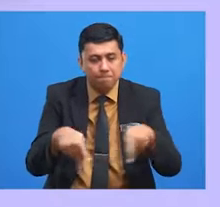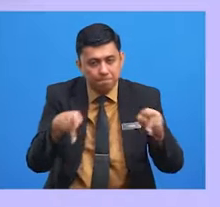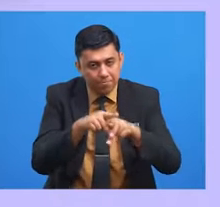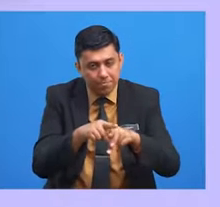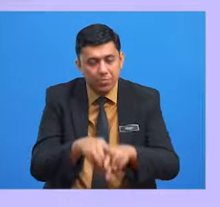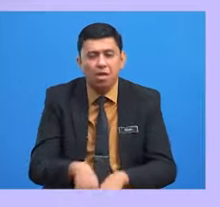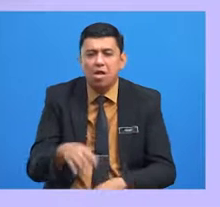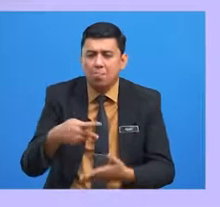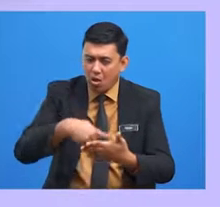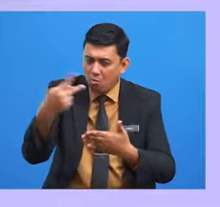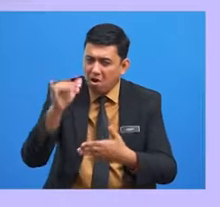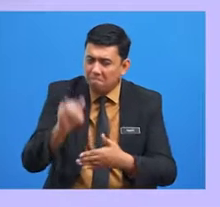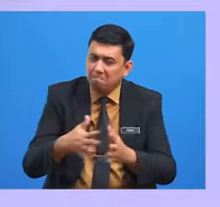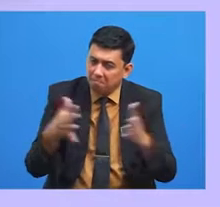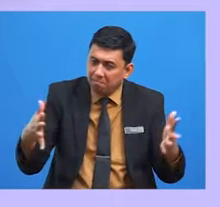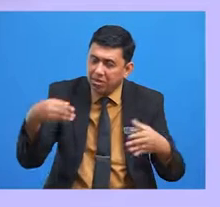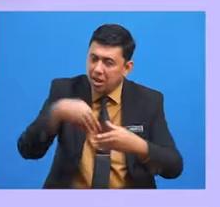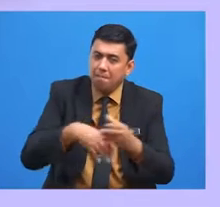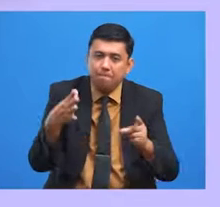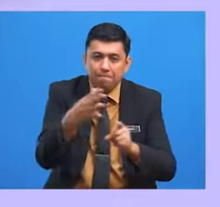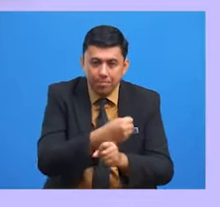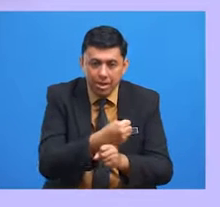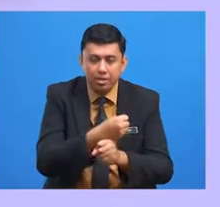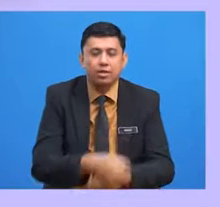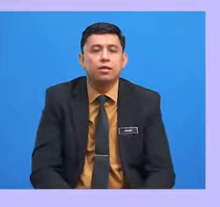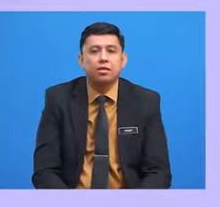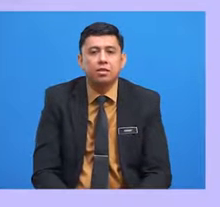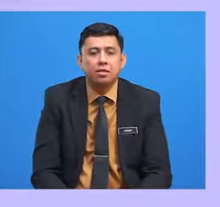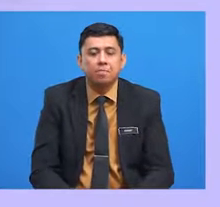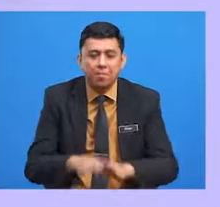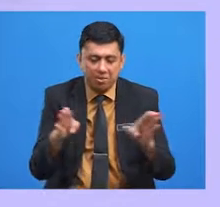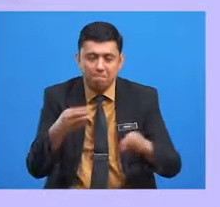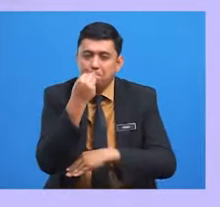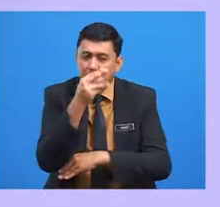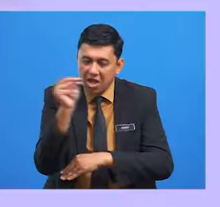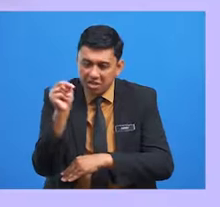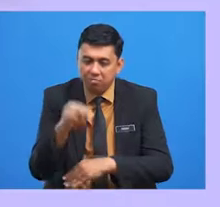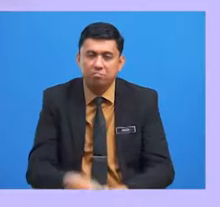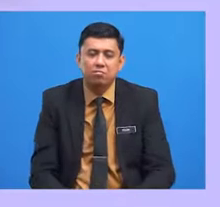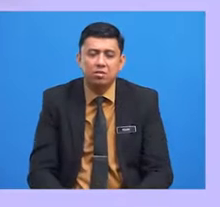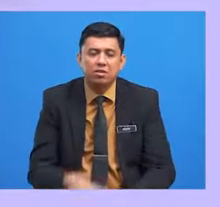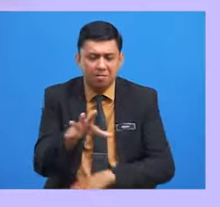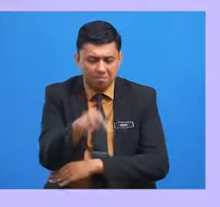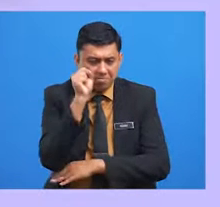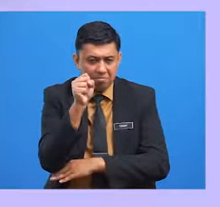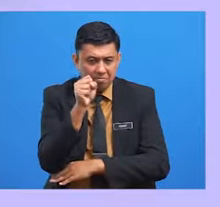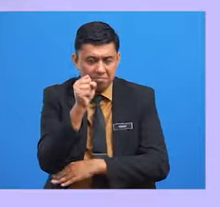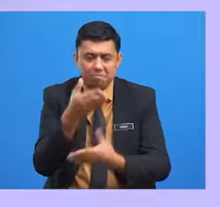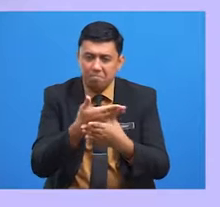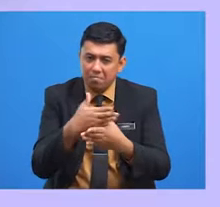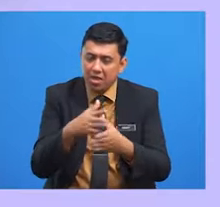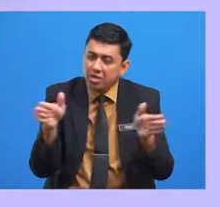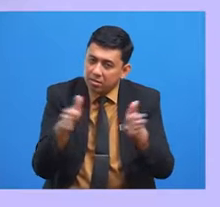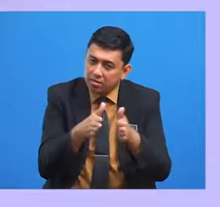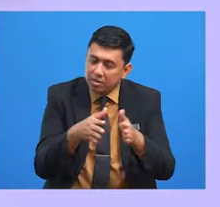memerlukan pengeluaran yang besar dalam pendapatan berbanding makanan yang mengambil sebahagian